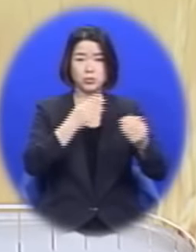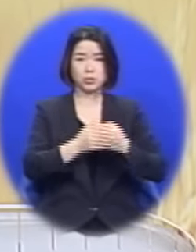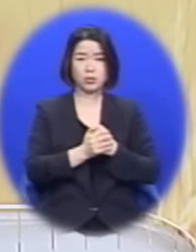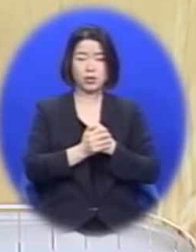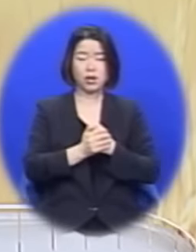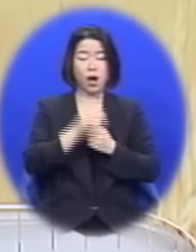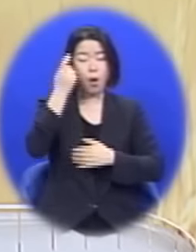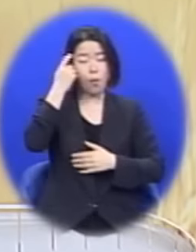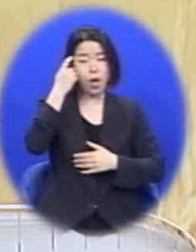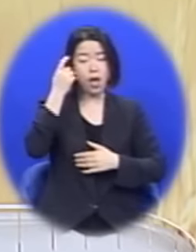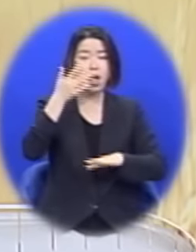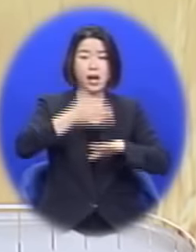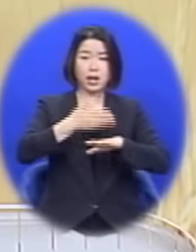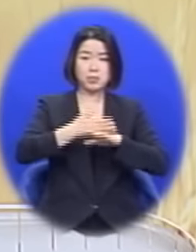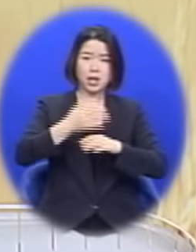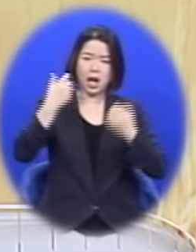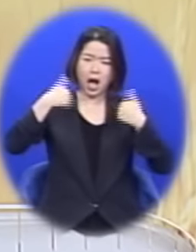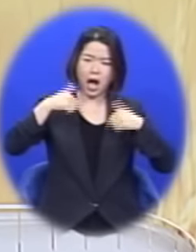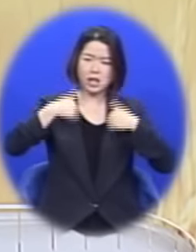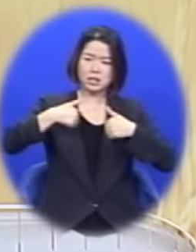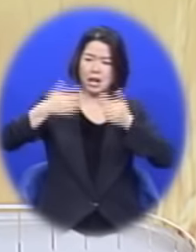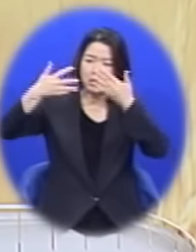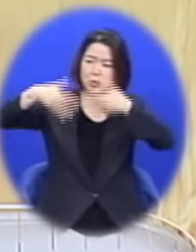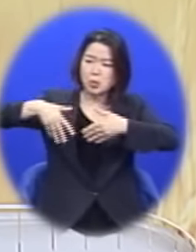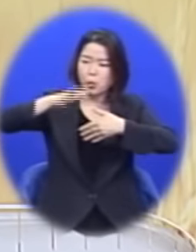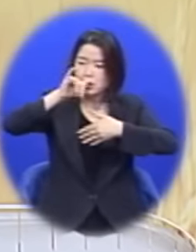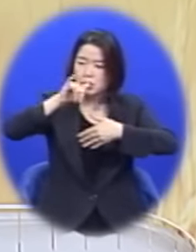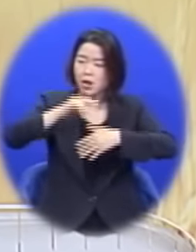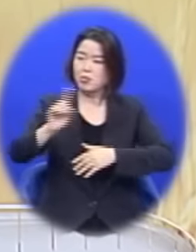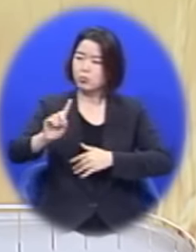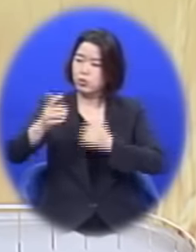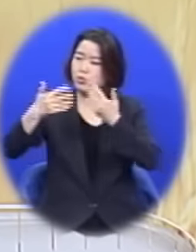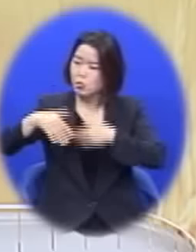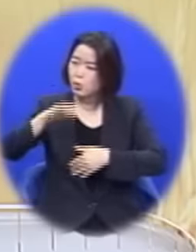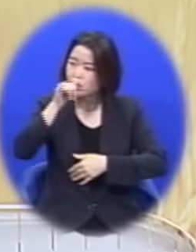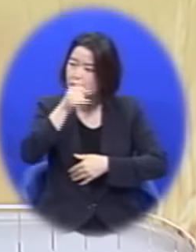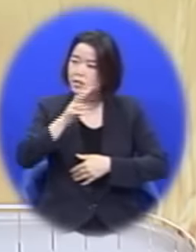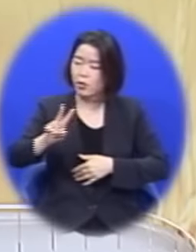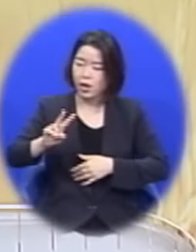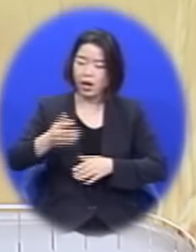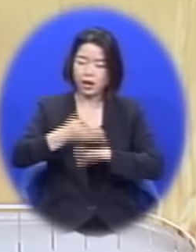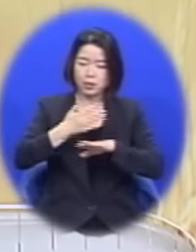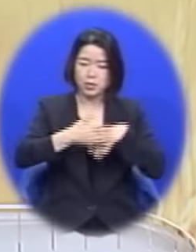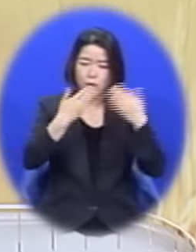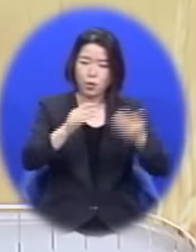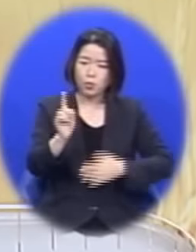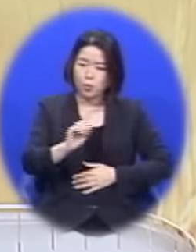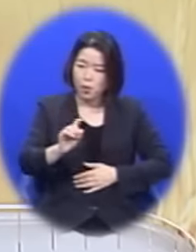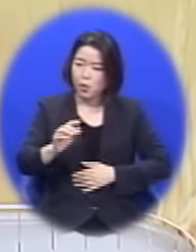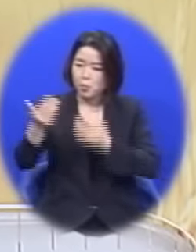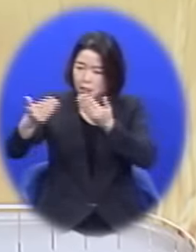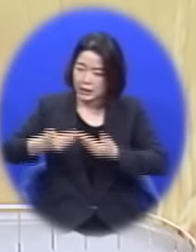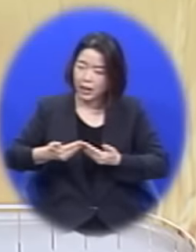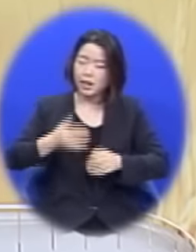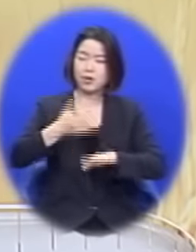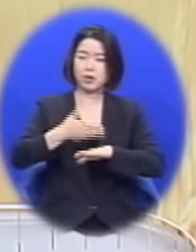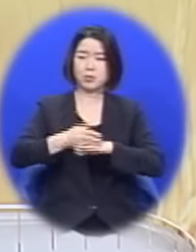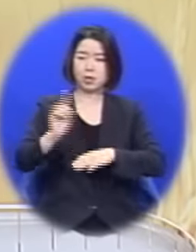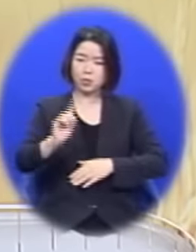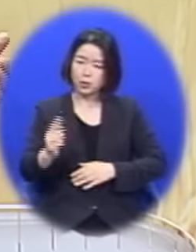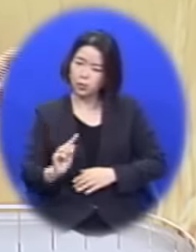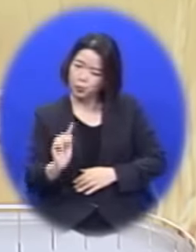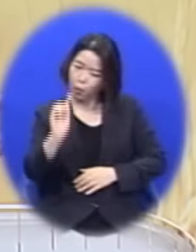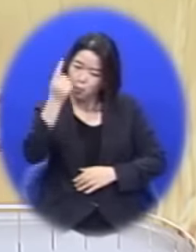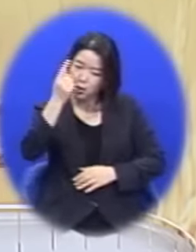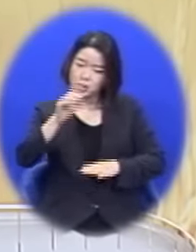왜? 감사가 항상 조건적이니까. 뭐 있어야 감사하고 더 얻어야 감사하고 더 높아져야 감사한데 그런